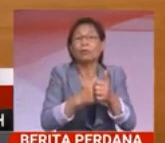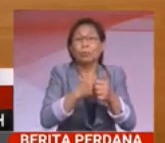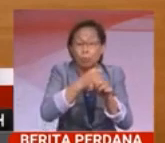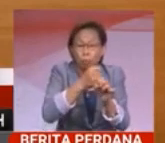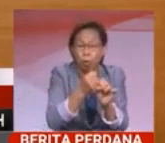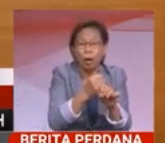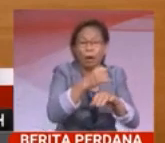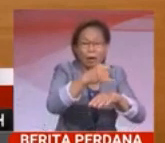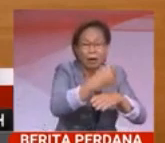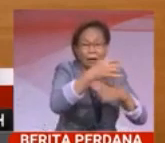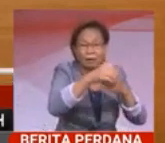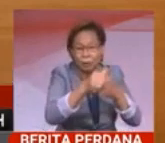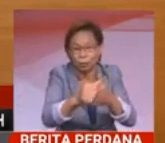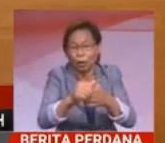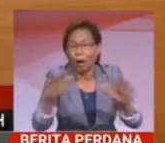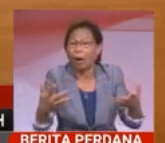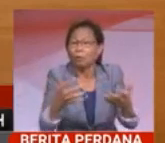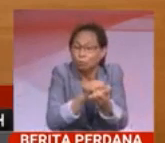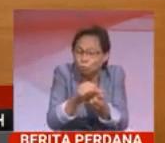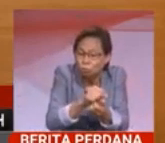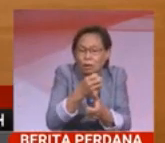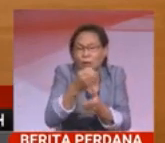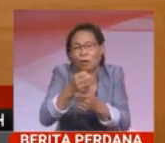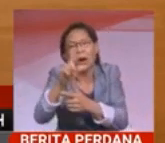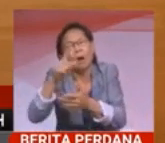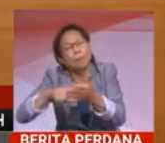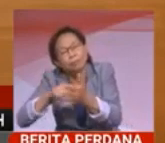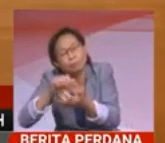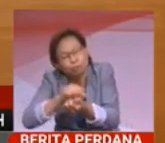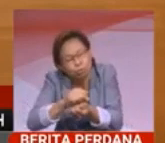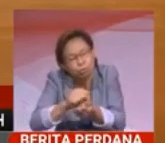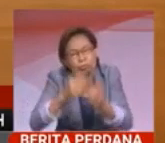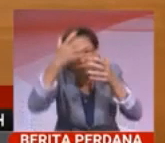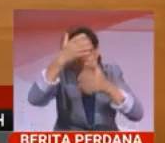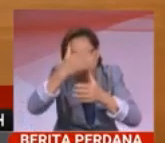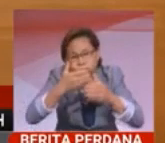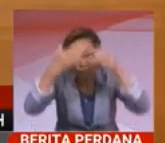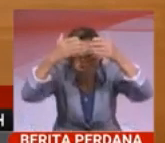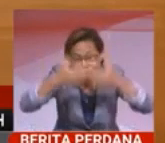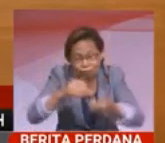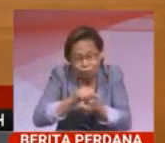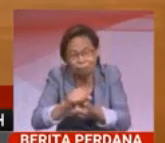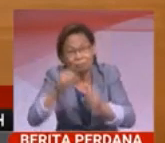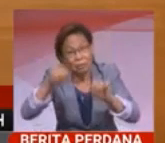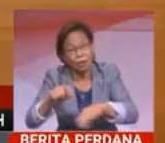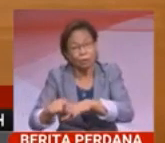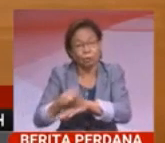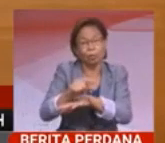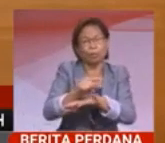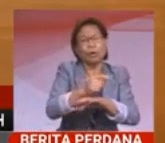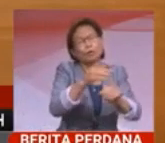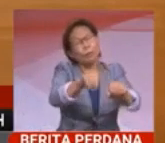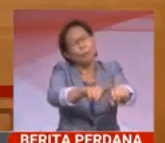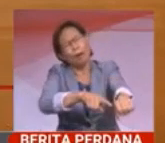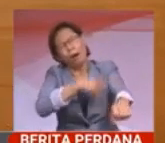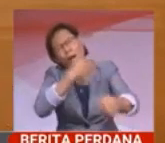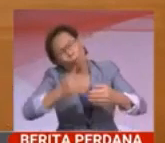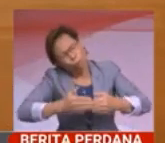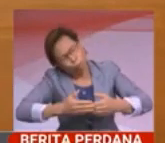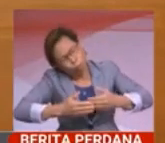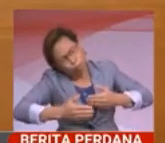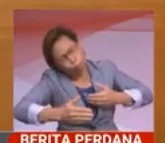bagaimana mencuci jadinya sabun ke dengan apapun jadi yang itu boleh dipakai sepanjang masa